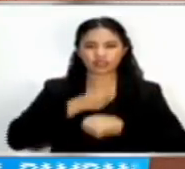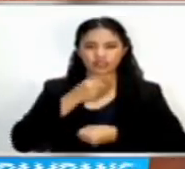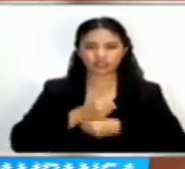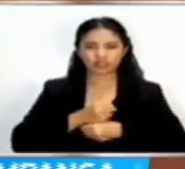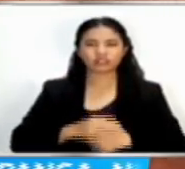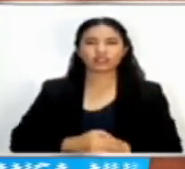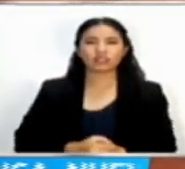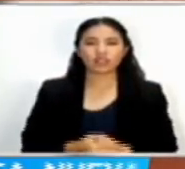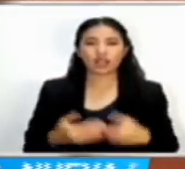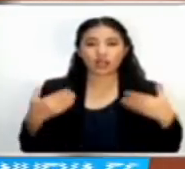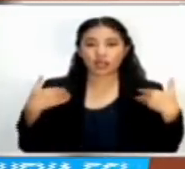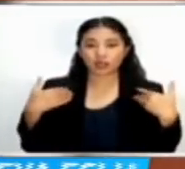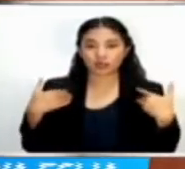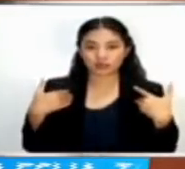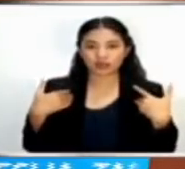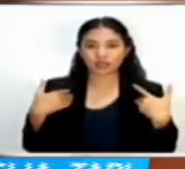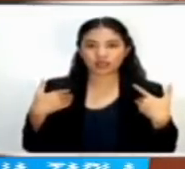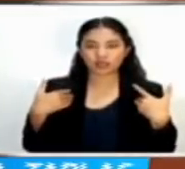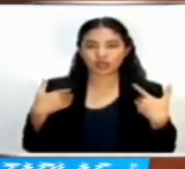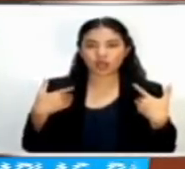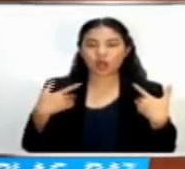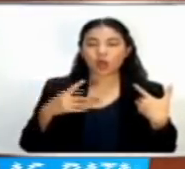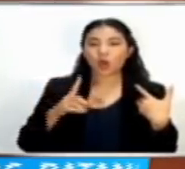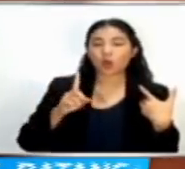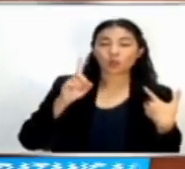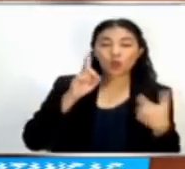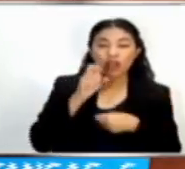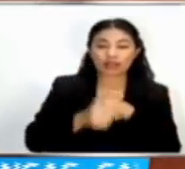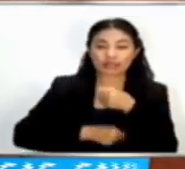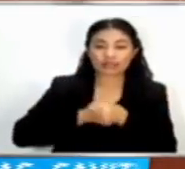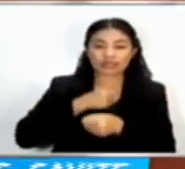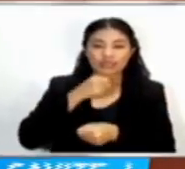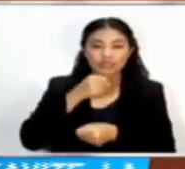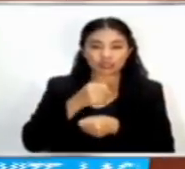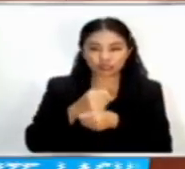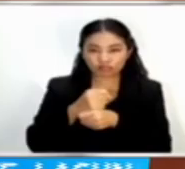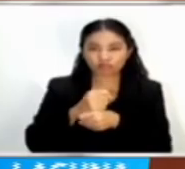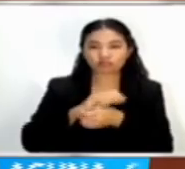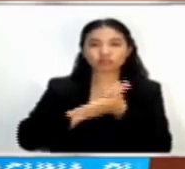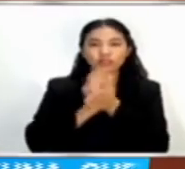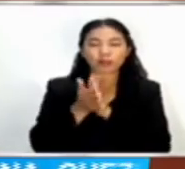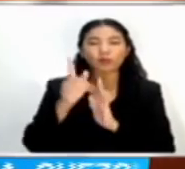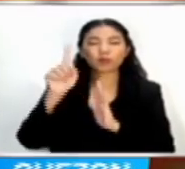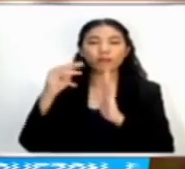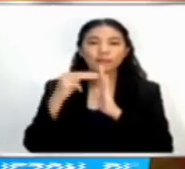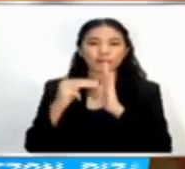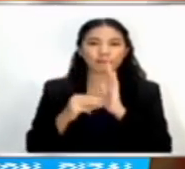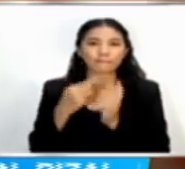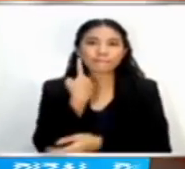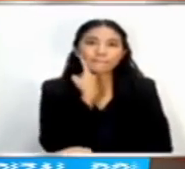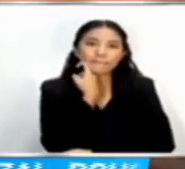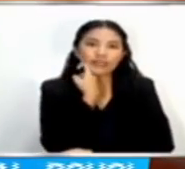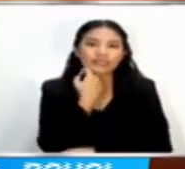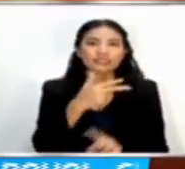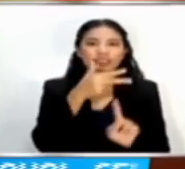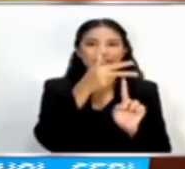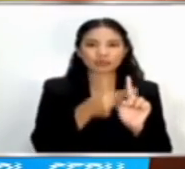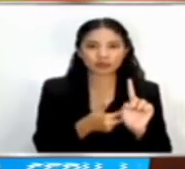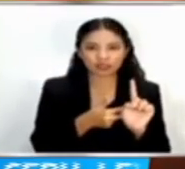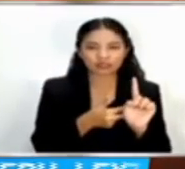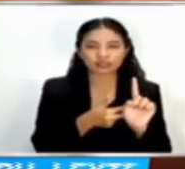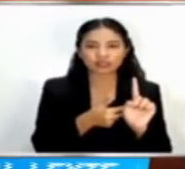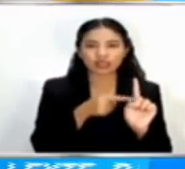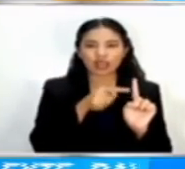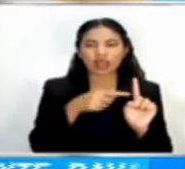sa 500,000 ang COVID cases mula 2020 hanggang nitong Enero. Pero sa nakaraang 3 buwan lang, mahigit 500,000